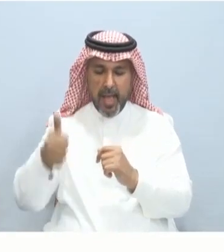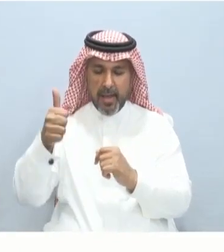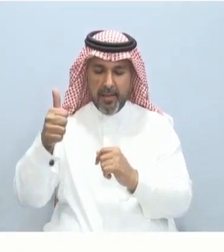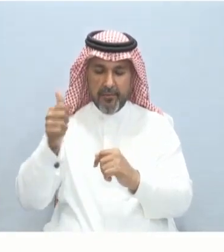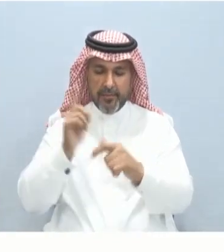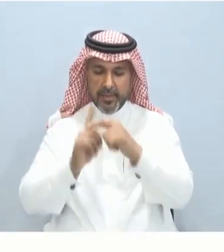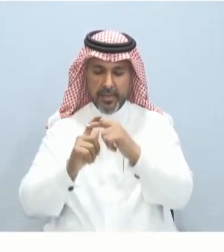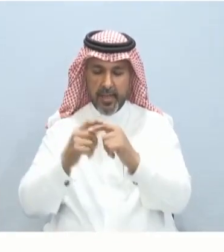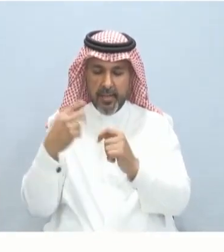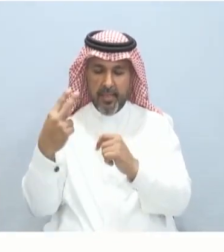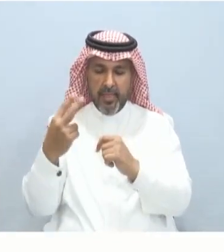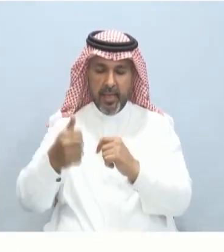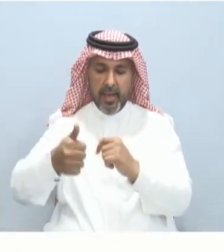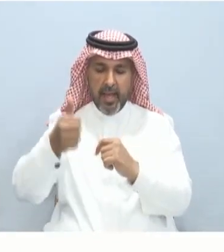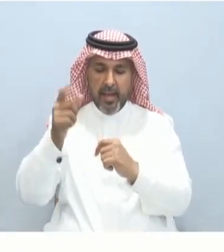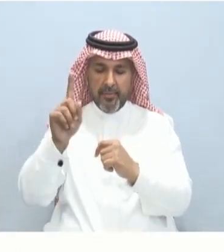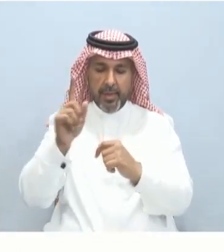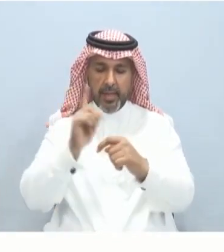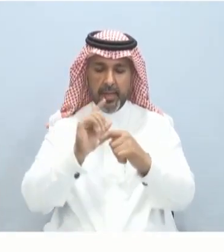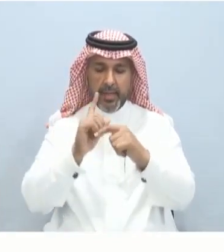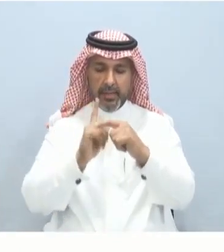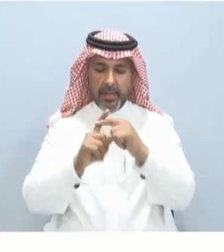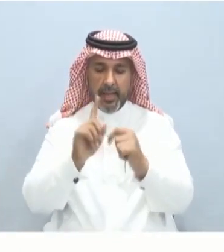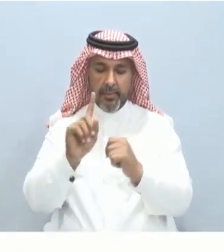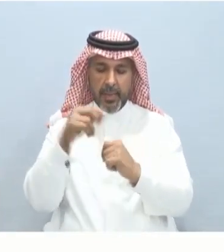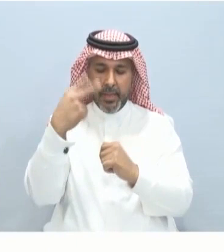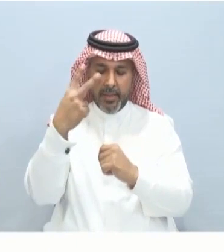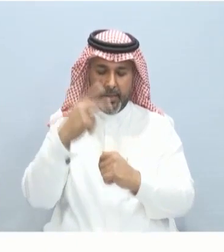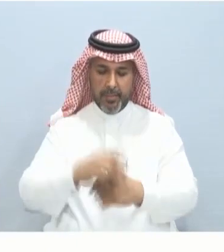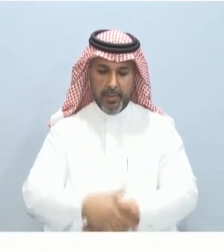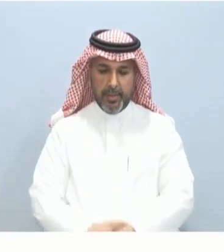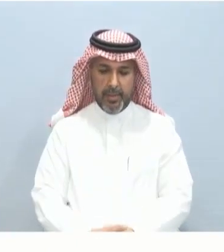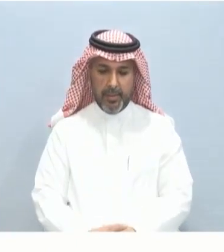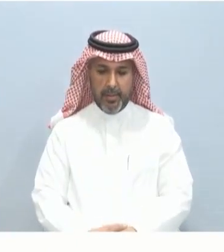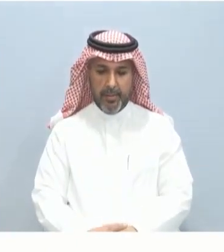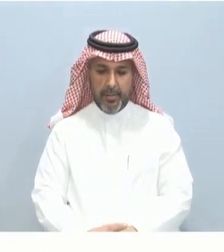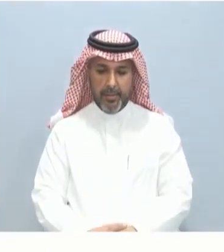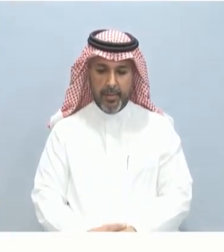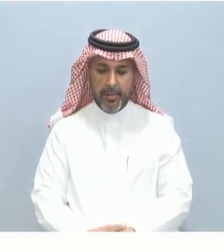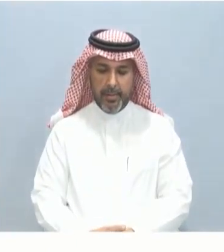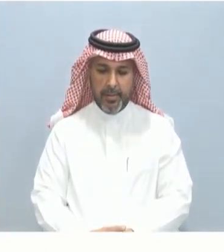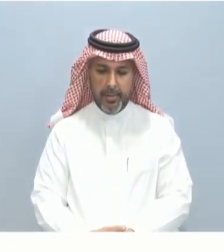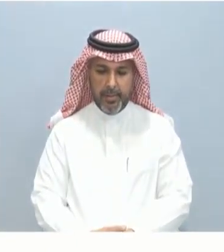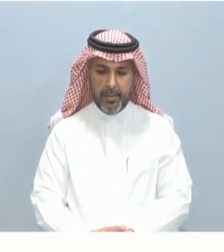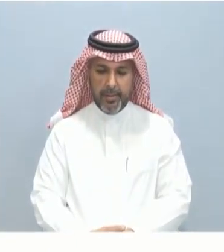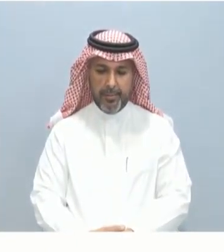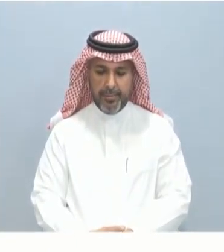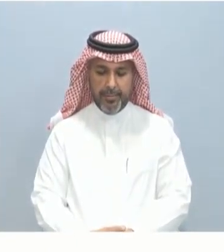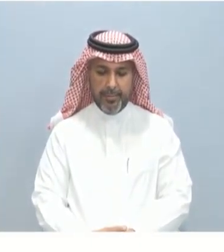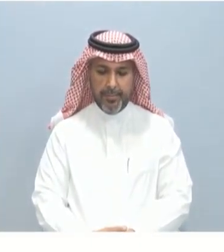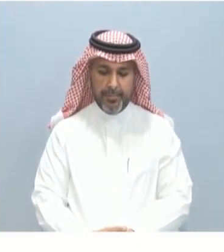الاول في الثاني زائد الثاني تربيع وهذا ما نستطيع ان نطلق عليه كلمه مربع كامل